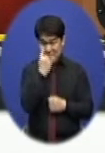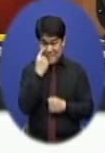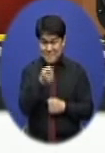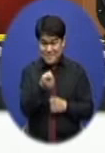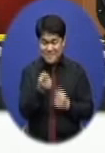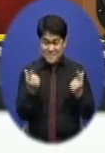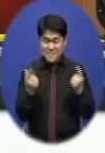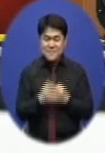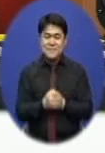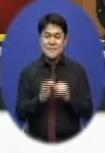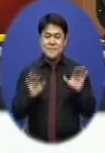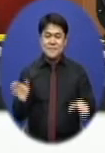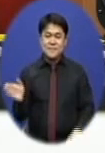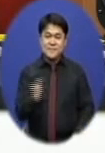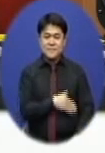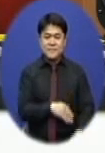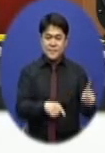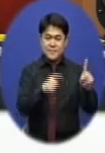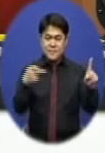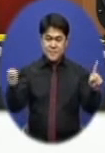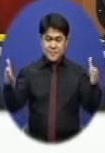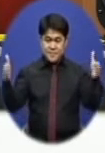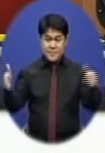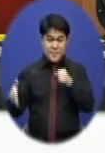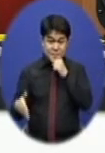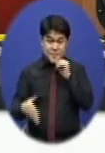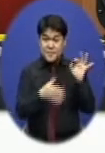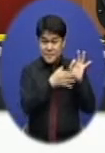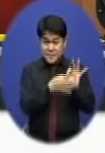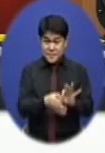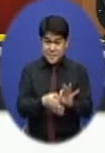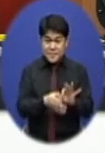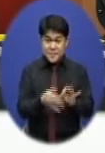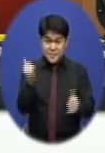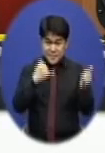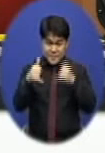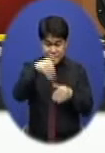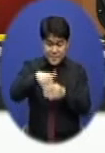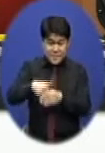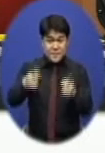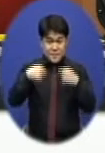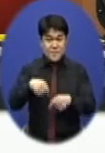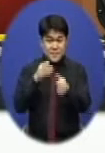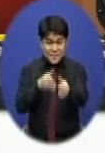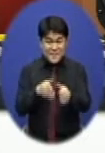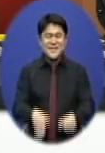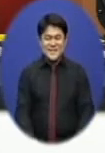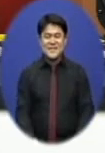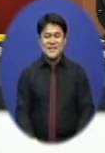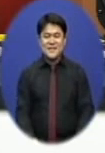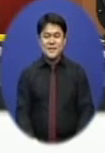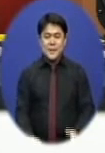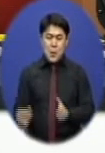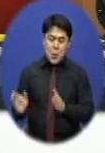함께 보도록 하고요. 네, 지금부터 계속 네. 1번부터 12번까지 점수를 계속 전화를 네, 주셔서 심사를 해주시면 심사해주시면 됩니다. 고맙겠습니다.